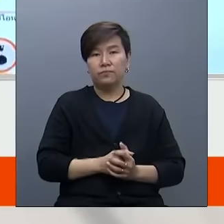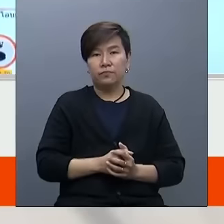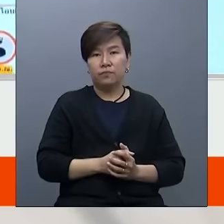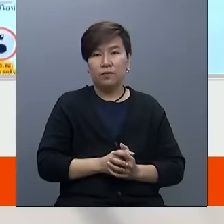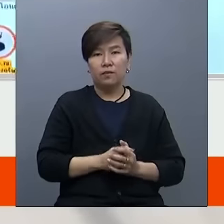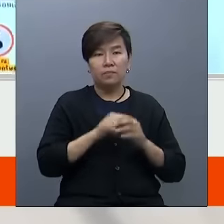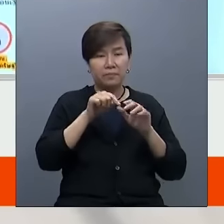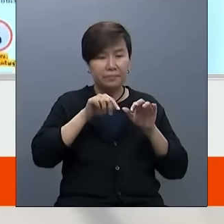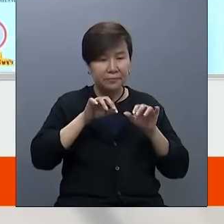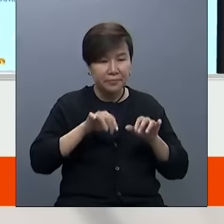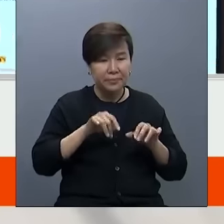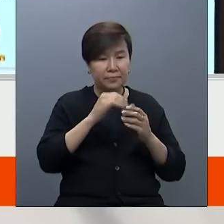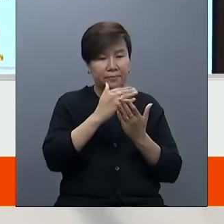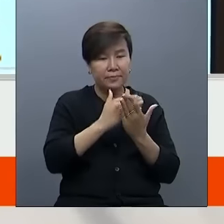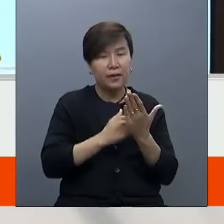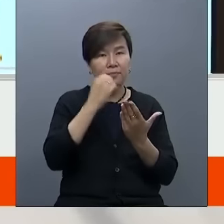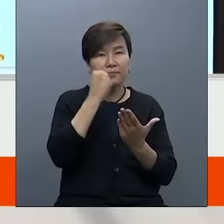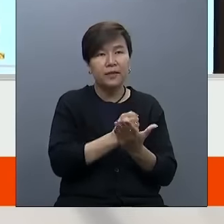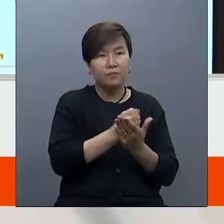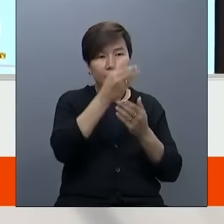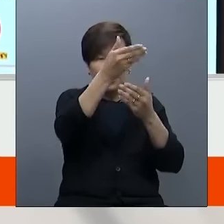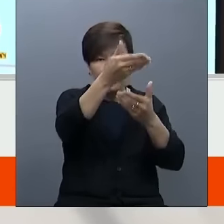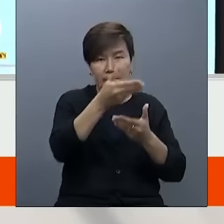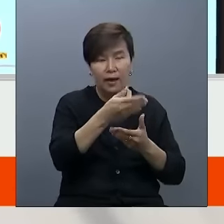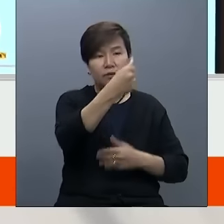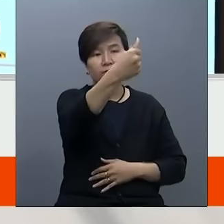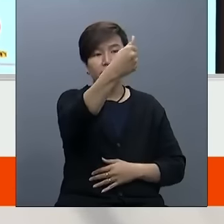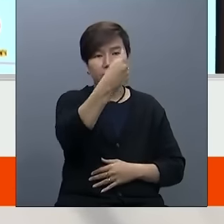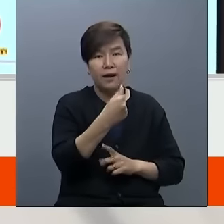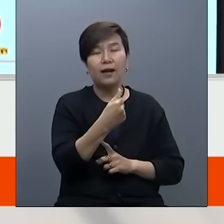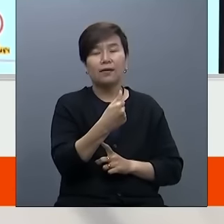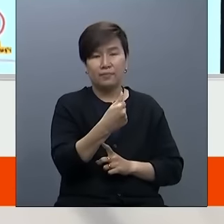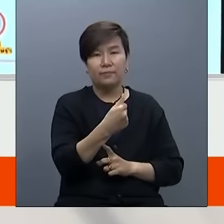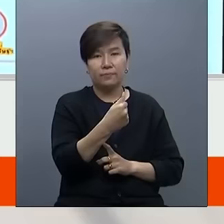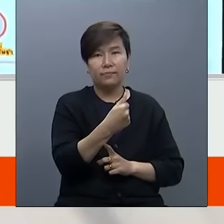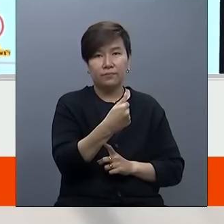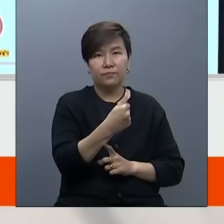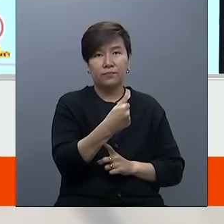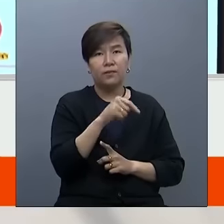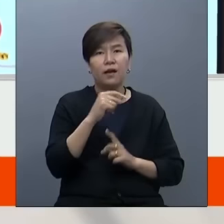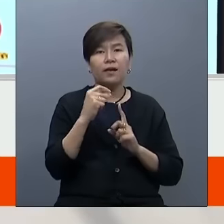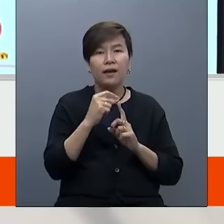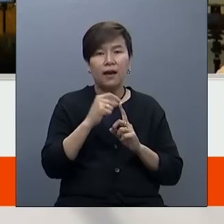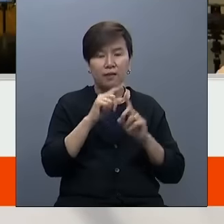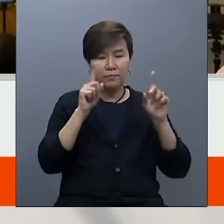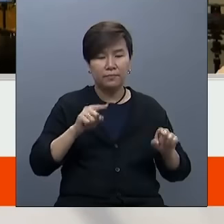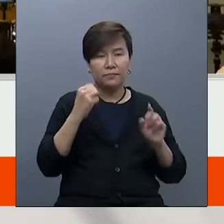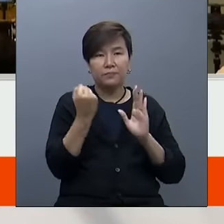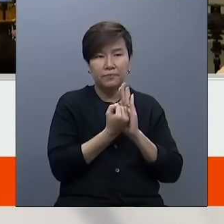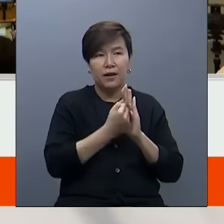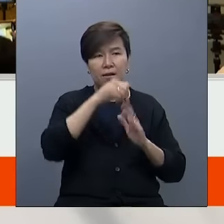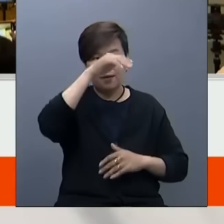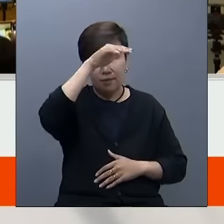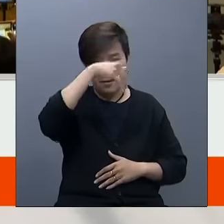างพนักงานสอบสวนก็ออกหมายเรียกท่านไปท่านก็มารับทราบข้อหานี่คือการเรียกว่าออกหมายเรียกไปเพื่อจะมาแจ้งข้อห